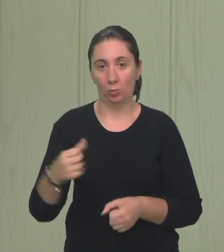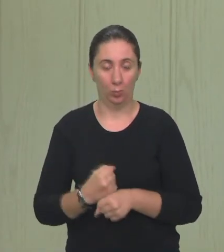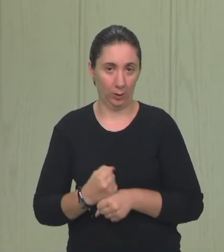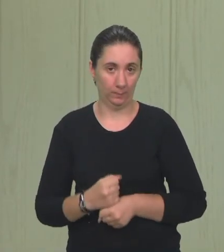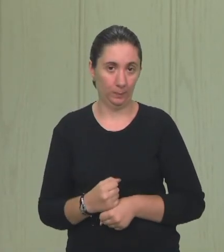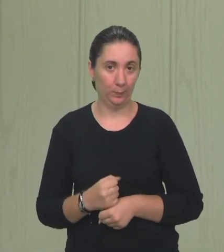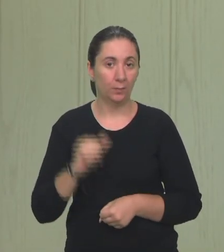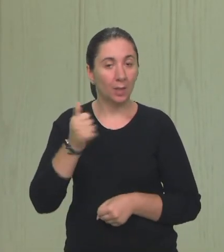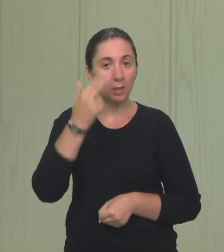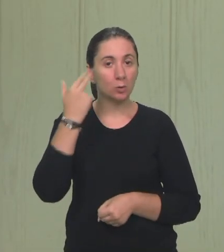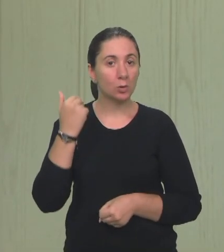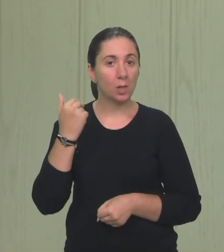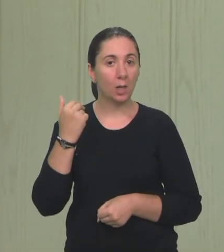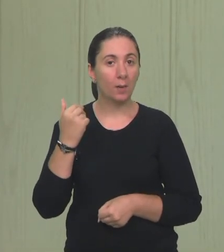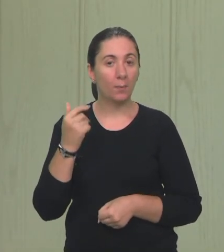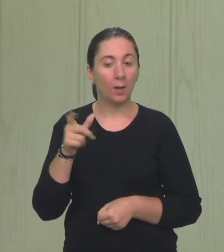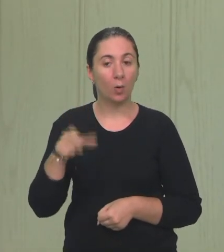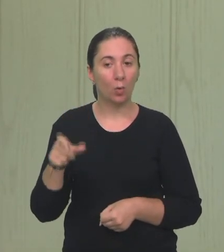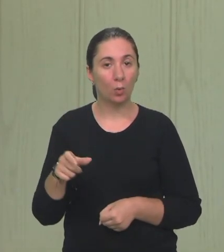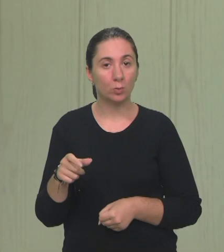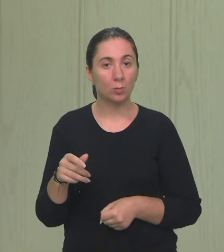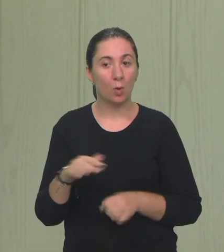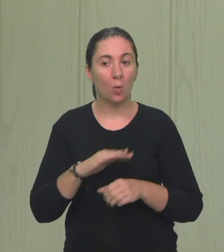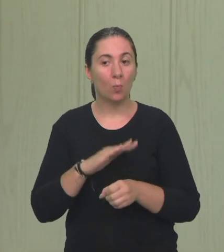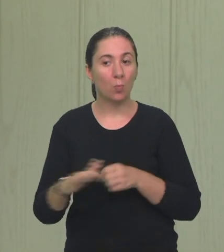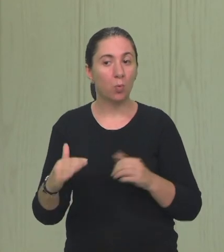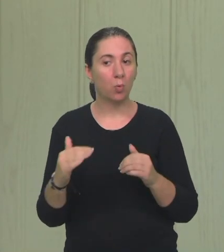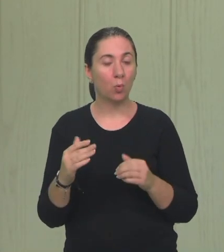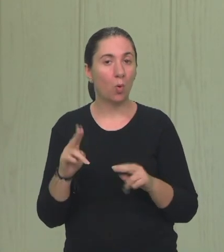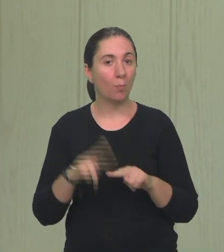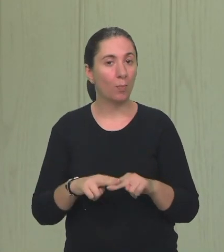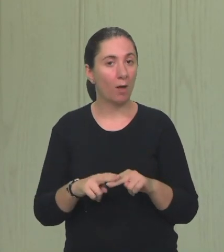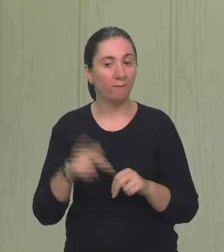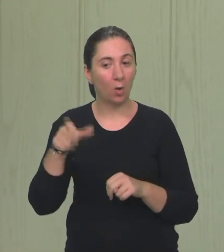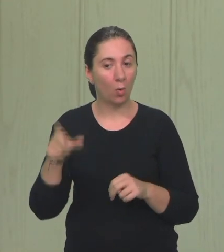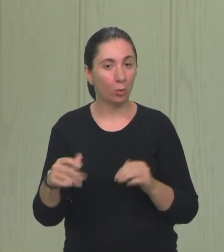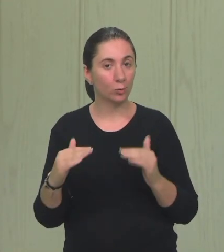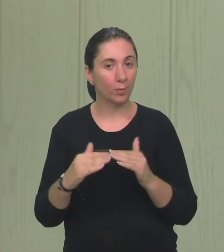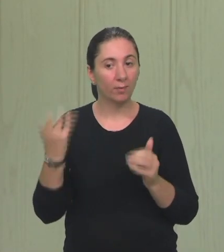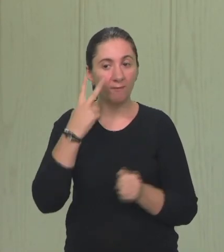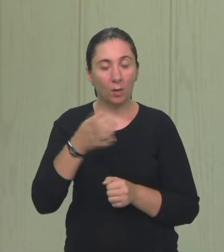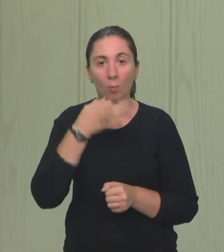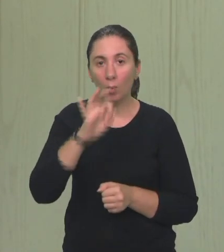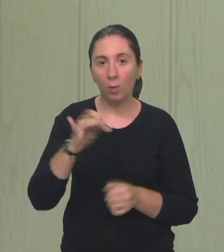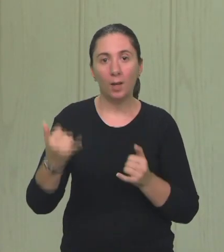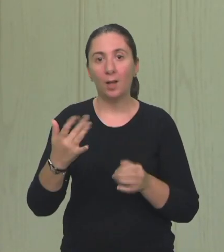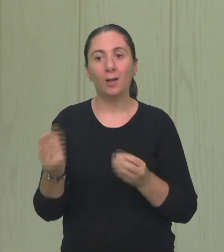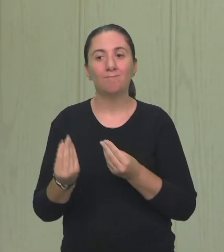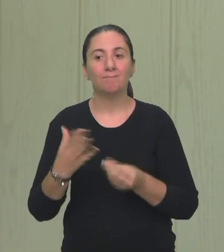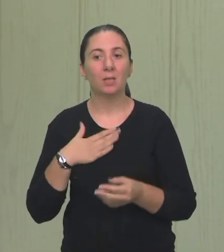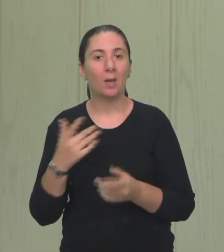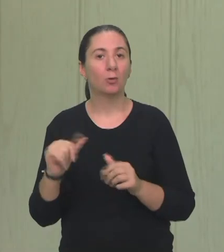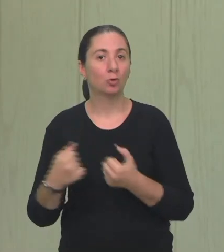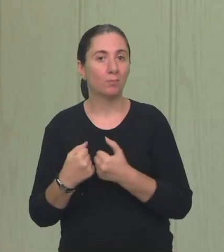A jesu li slijepe osobe punopravno integrirane u zajednicu? Što biste vi rekli? Gdje vidite poboljšanje, a gdje još ima mjesta za